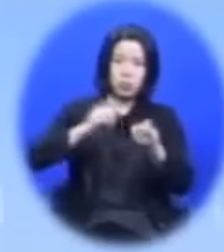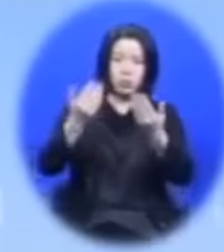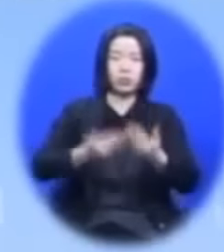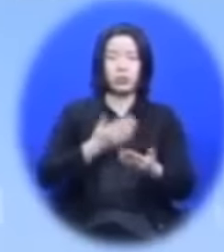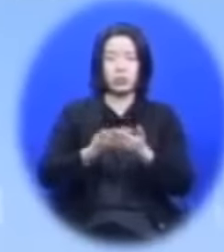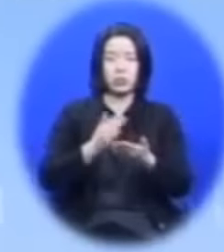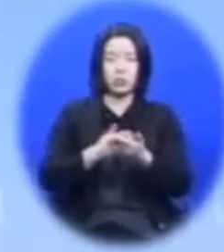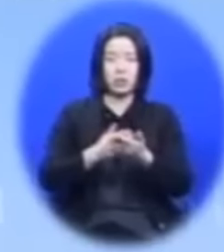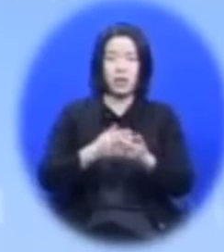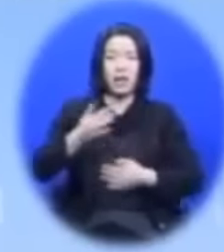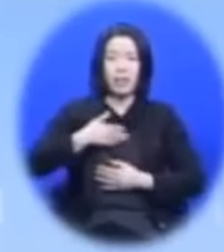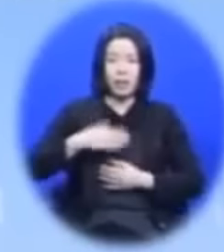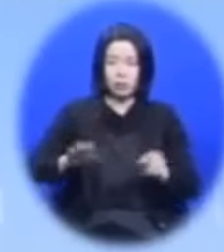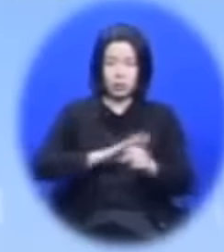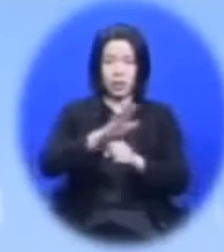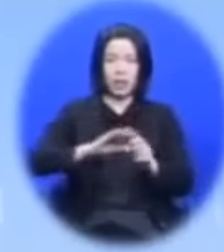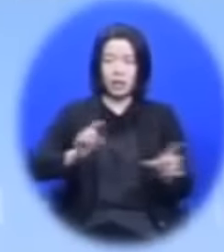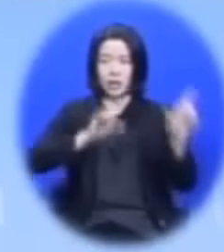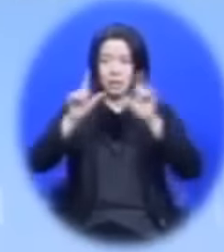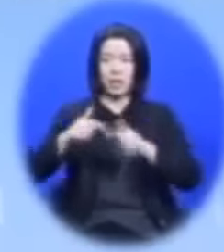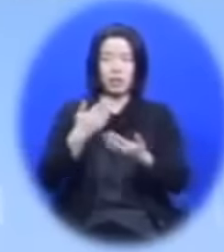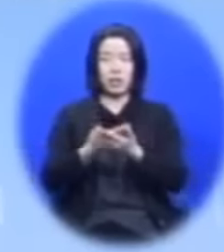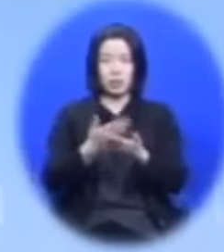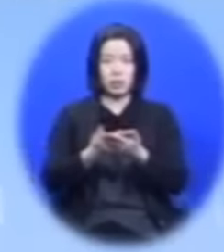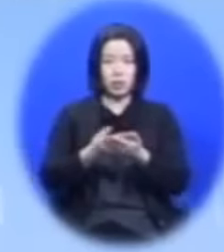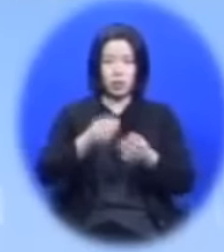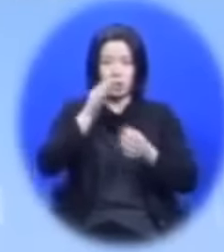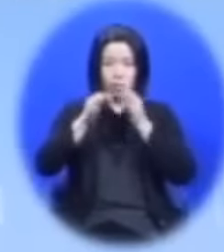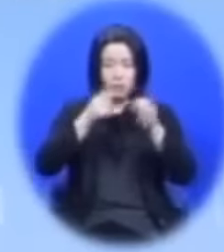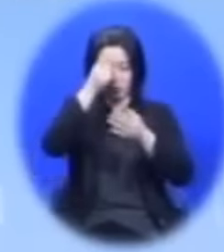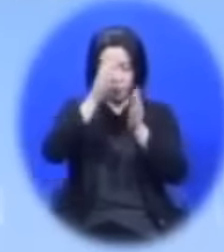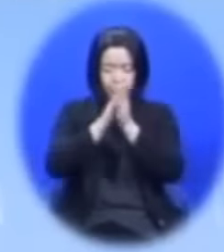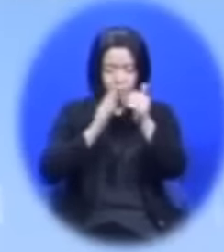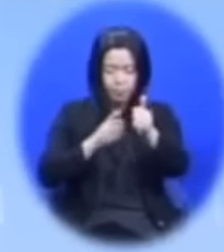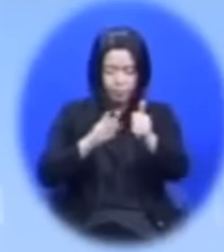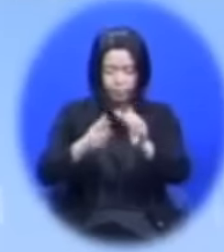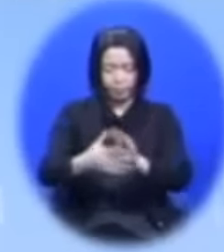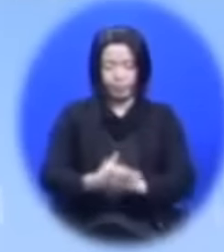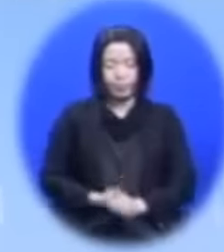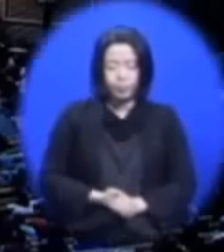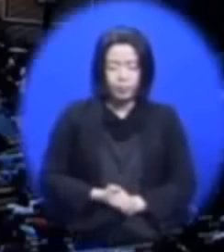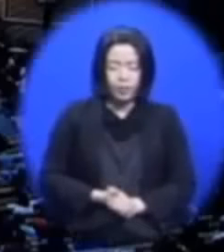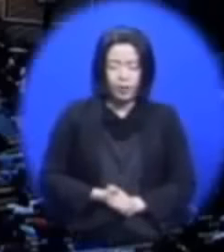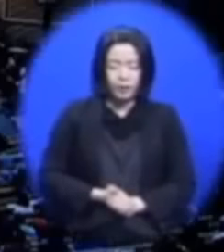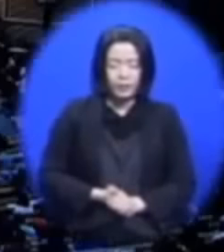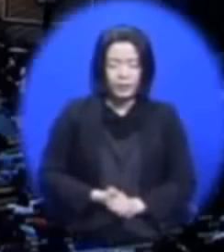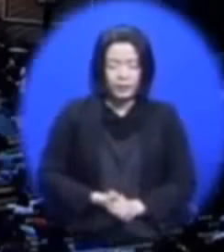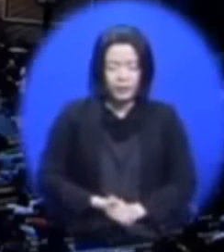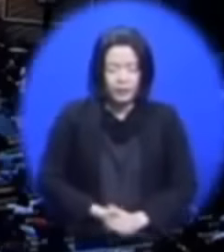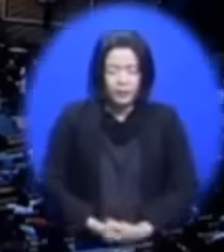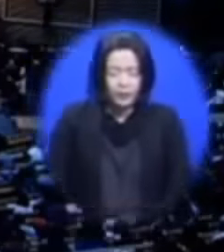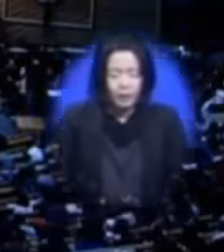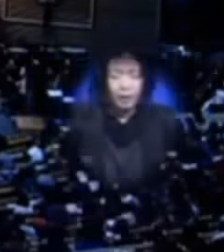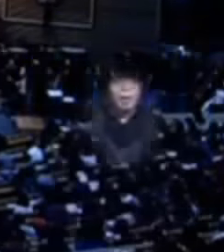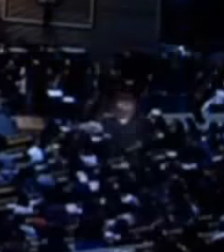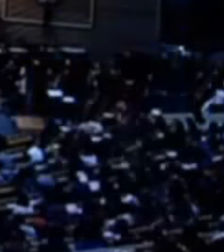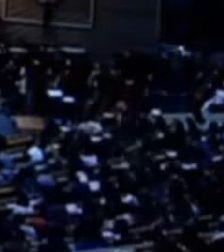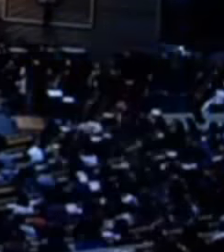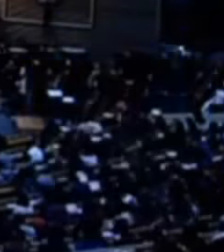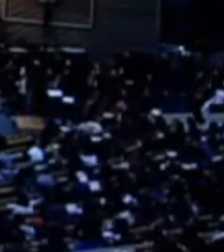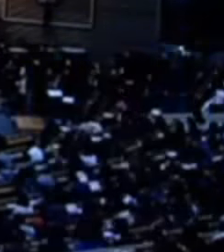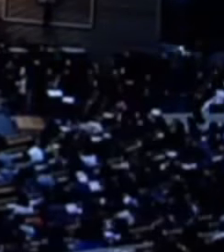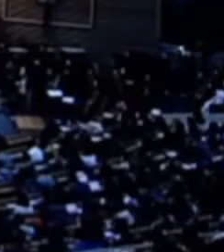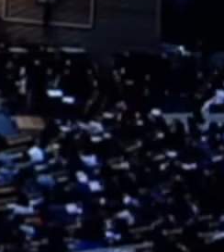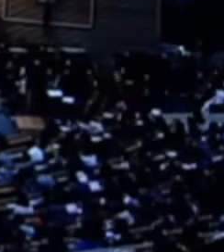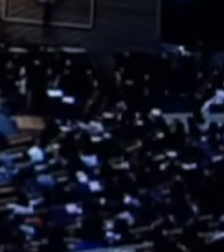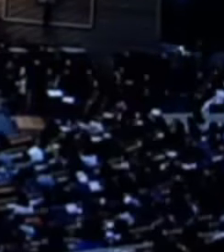그래서 나도 사랑하고 살게 해주소서. 통성으로 기도하겠습니다. 은혜와 사랑이 충만하신 아버지 하나님, 놀라우신 하나님의